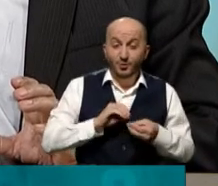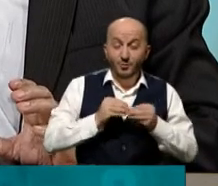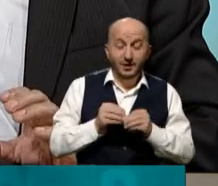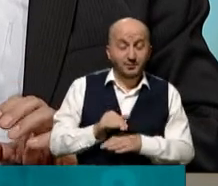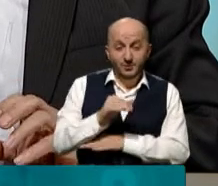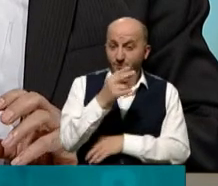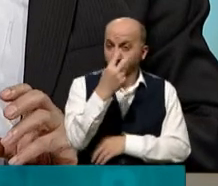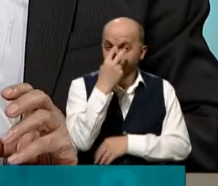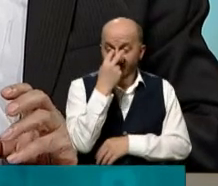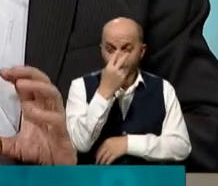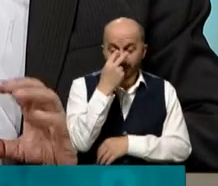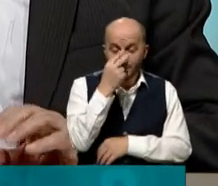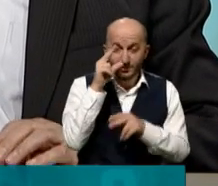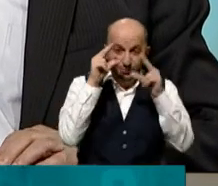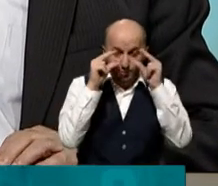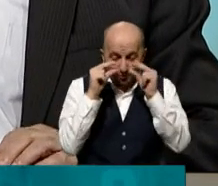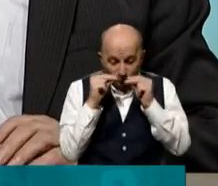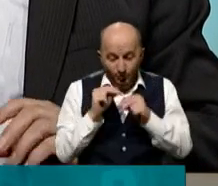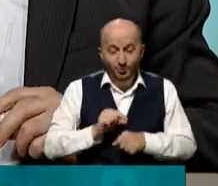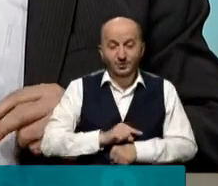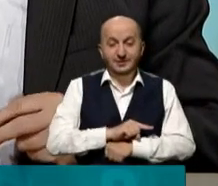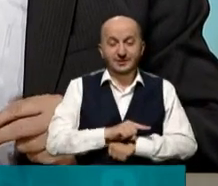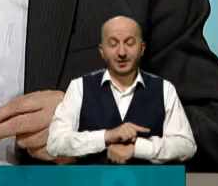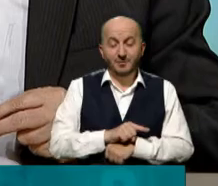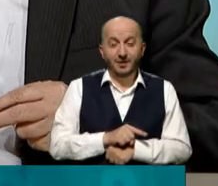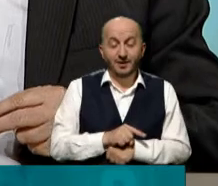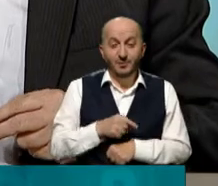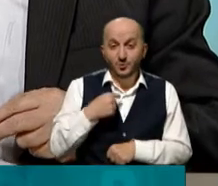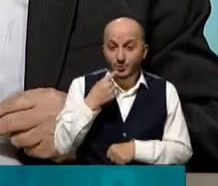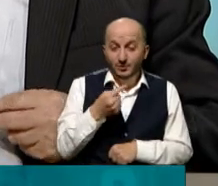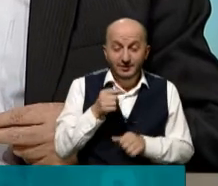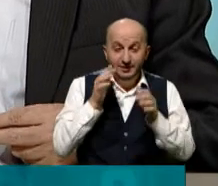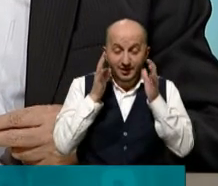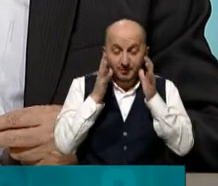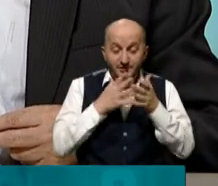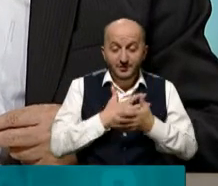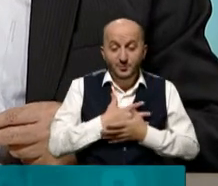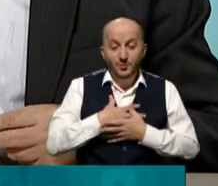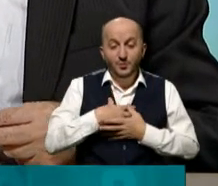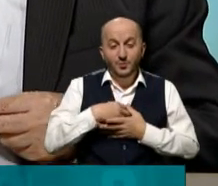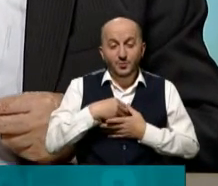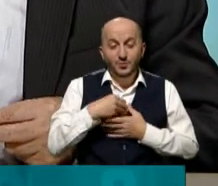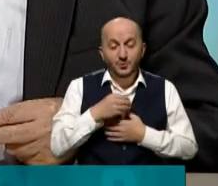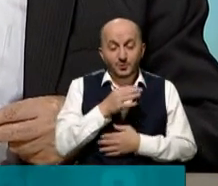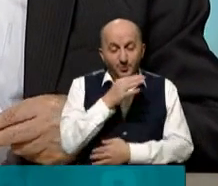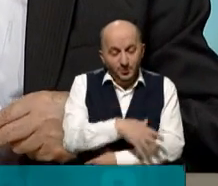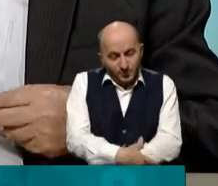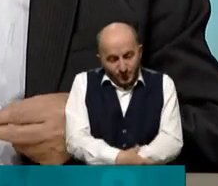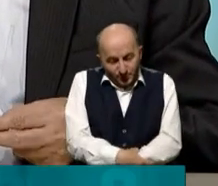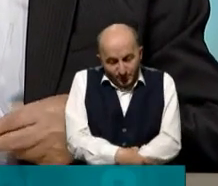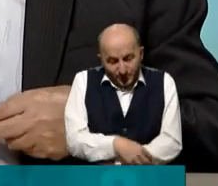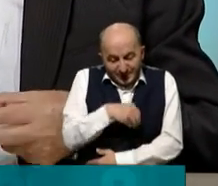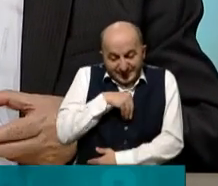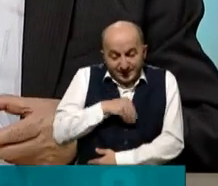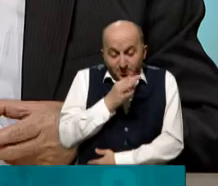gözlerini yumduğu zaman bu söylediğin namazın ruhunu, namazdaki huşuyu, o iç